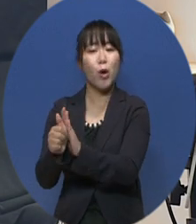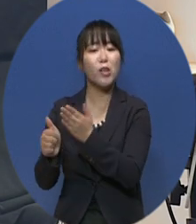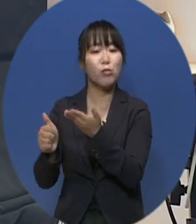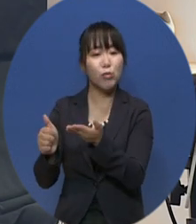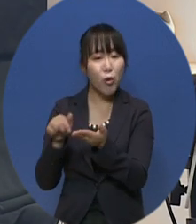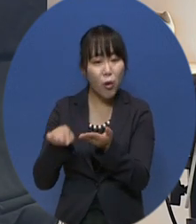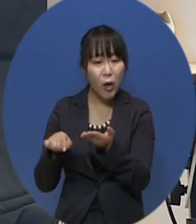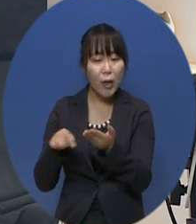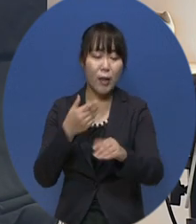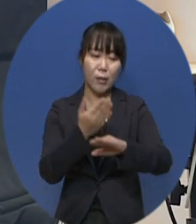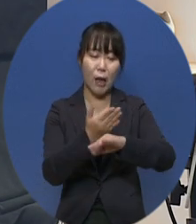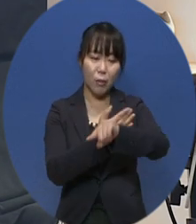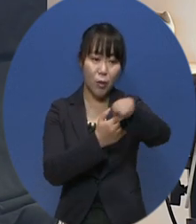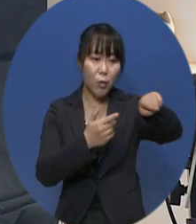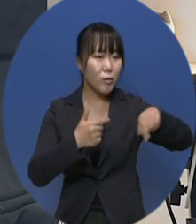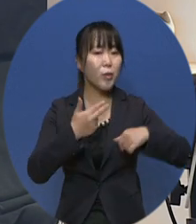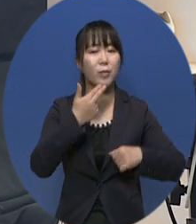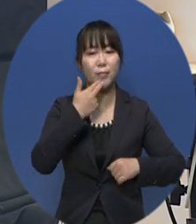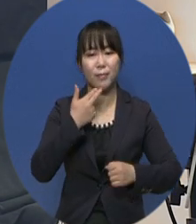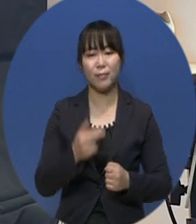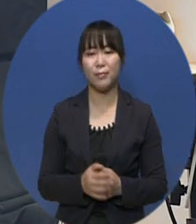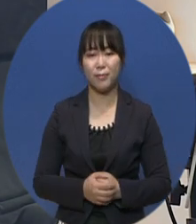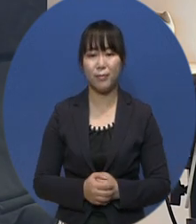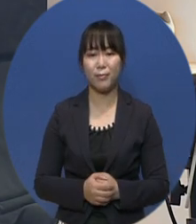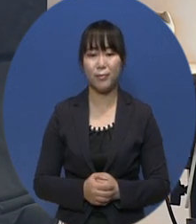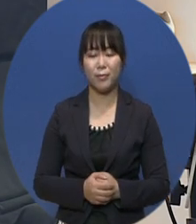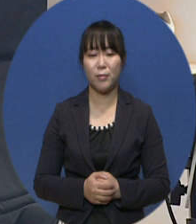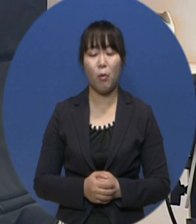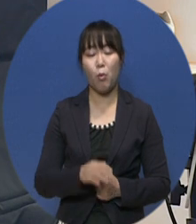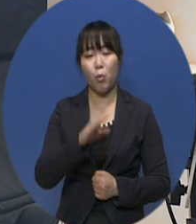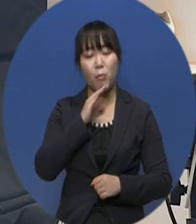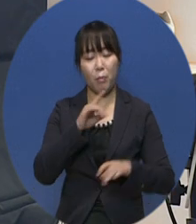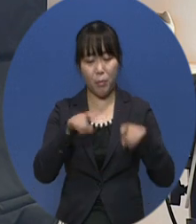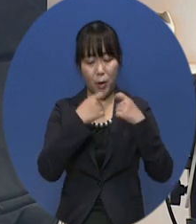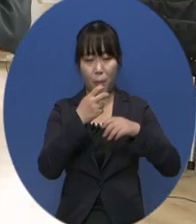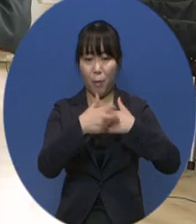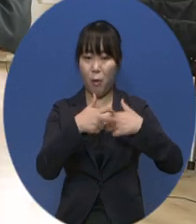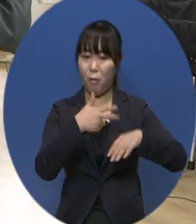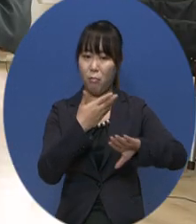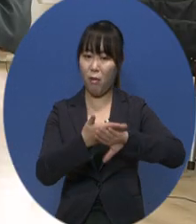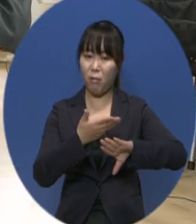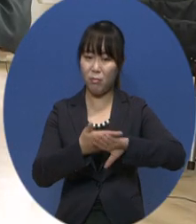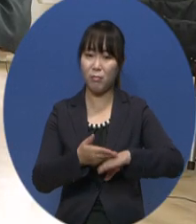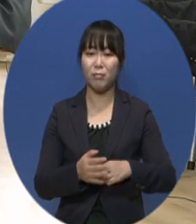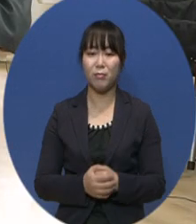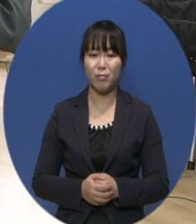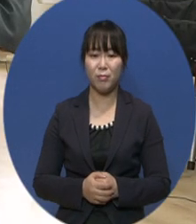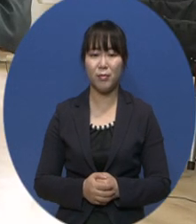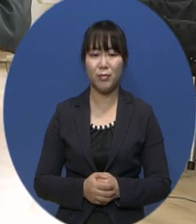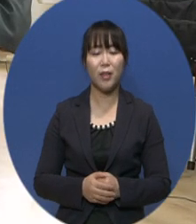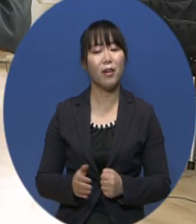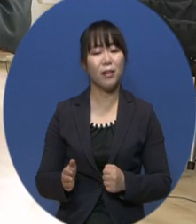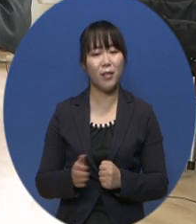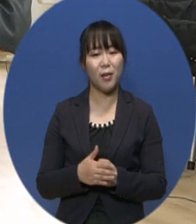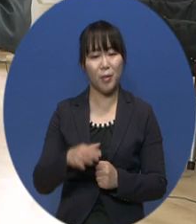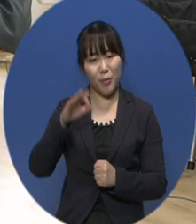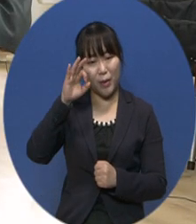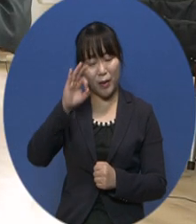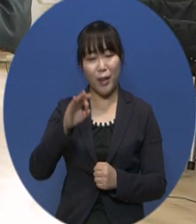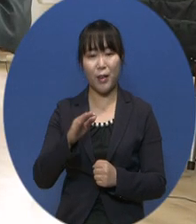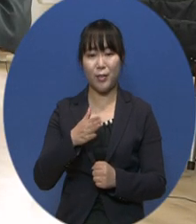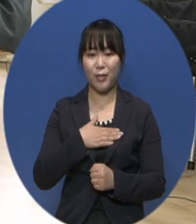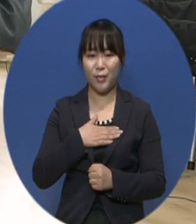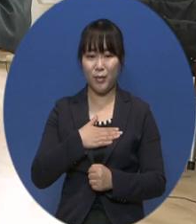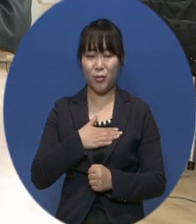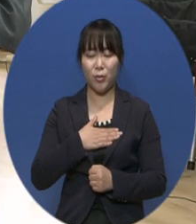것들이 이제 다른 병원에서는 없는 그런 프로그램. 차별화가 되네요. 네. 말씀 들으니까. 네. 그래서 보니까 이제 저도